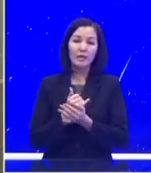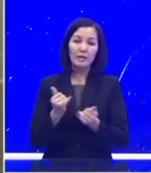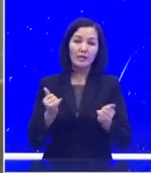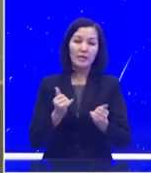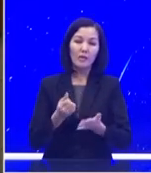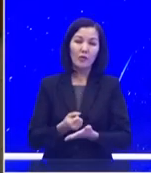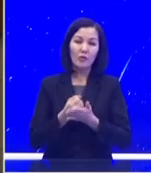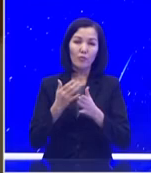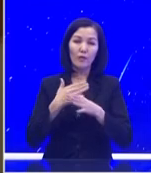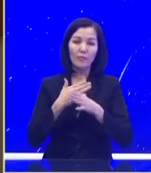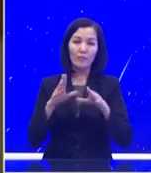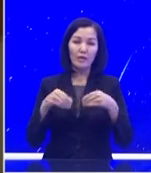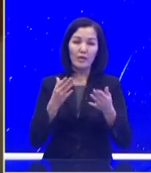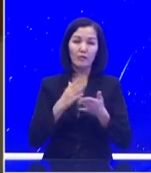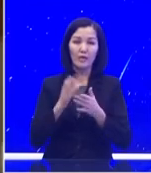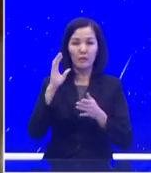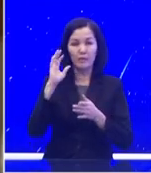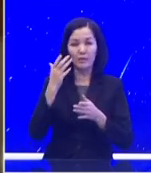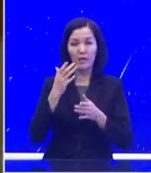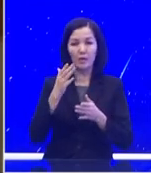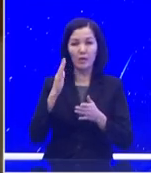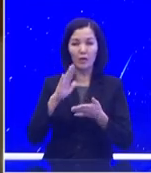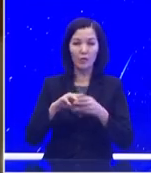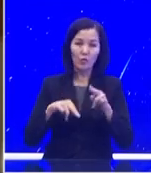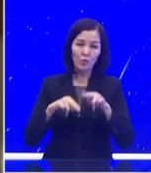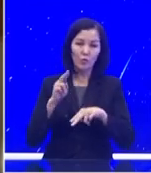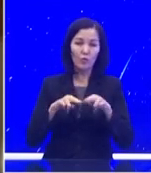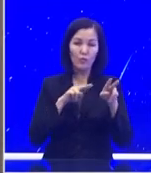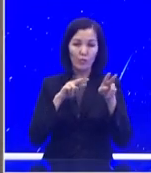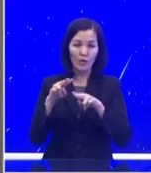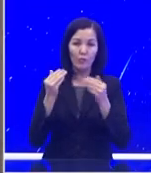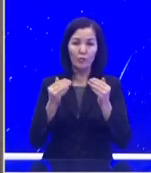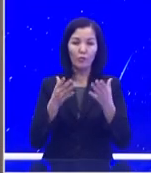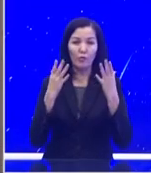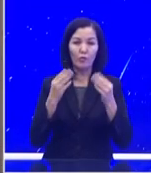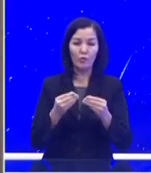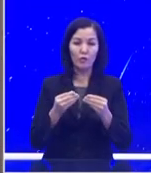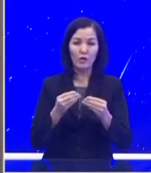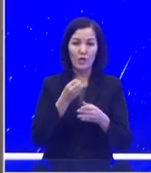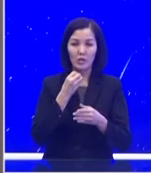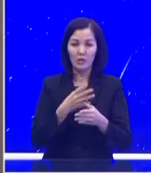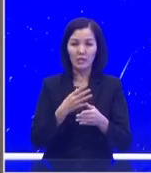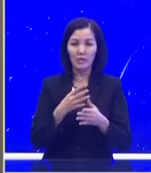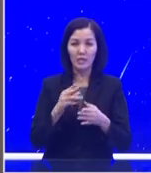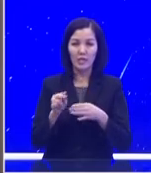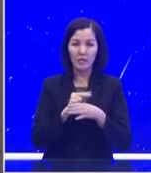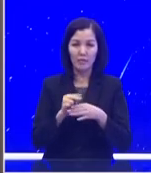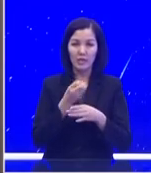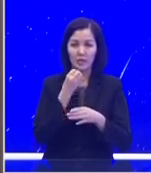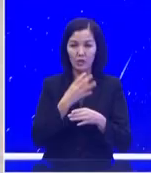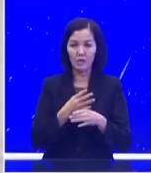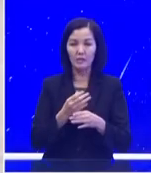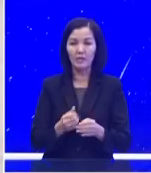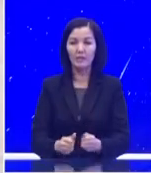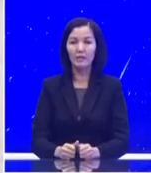көмек көрсетіліп жатқанын айтады. Психологиялық көңіл-күйлері де бақылауда. Бүгінге ахуалдары жақсы, емдері оң нәтиже